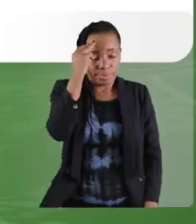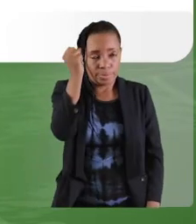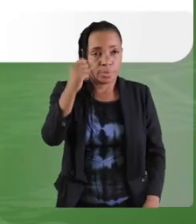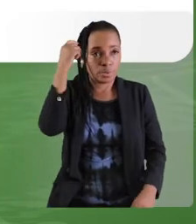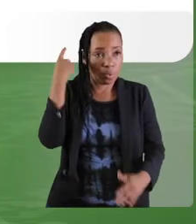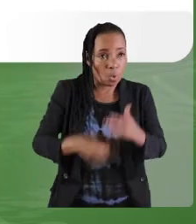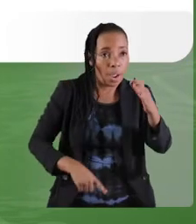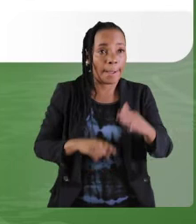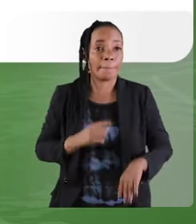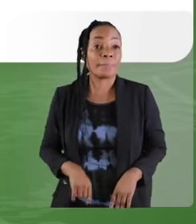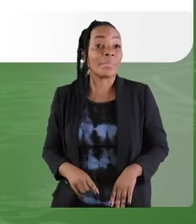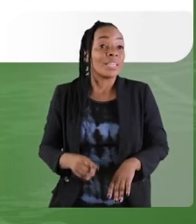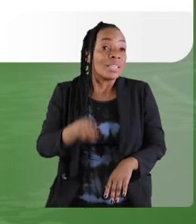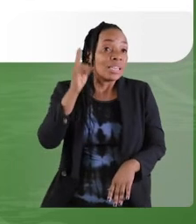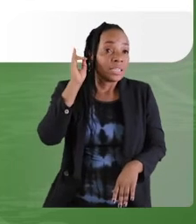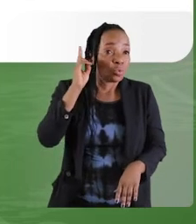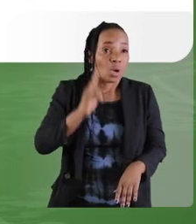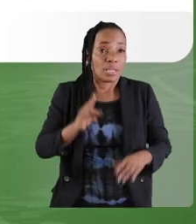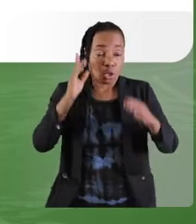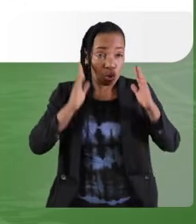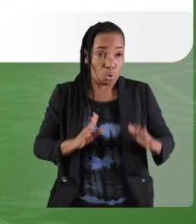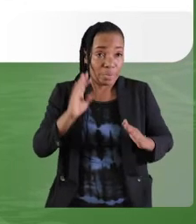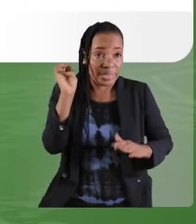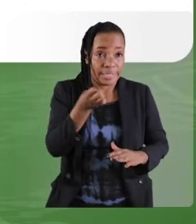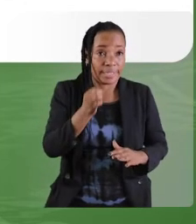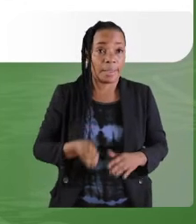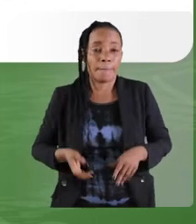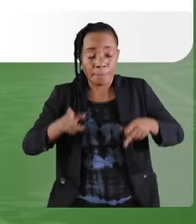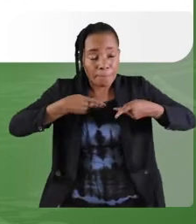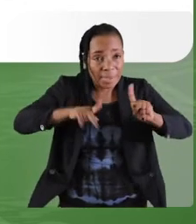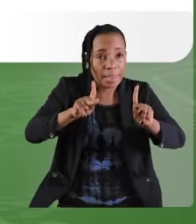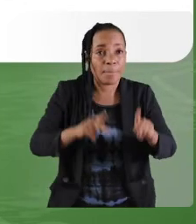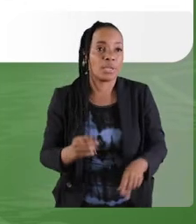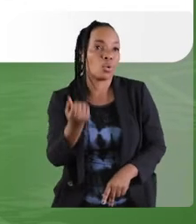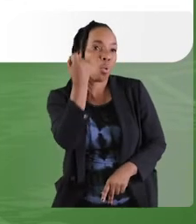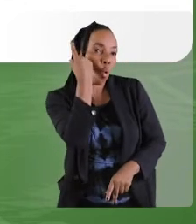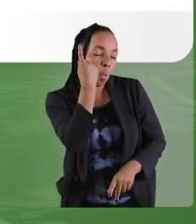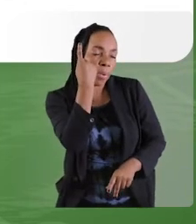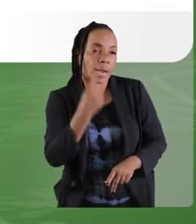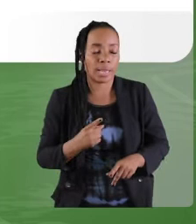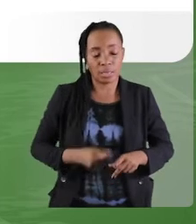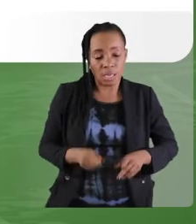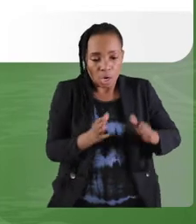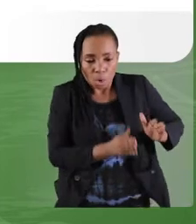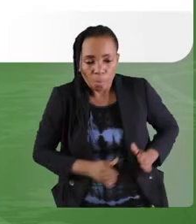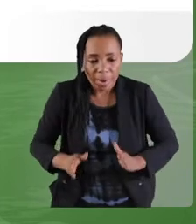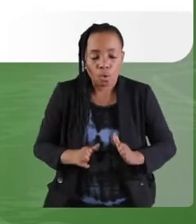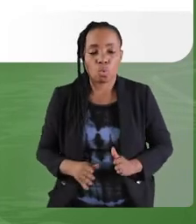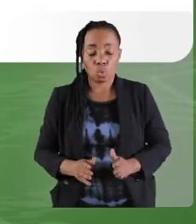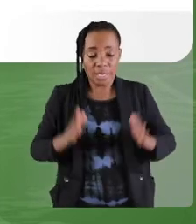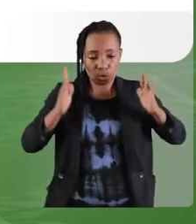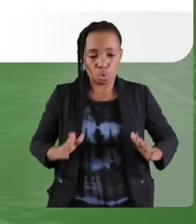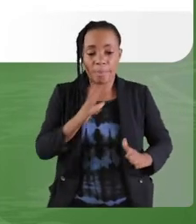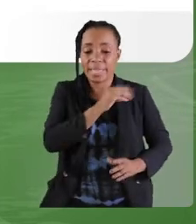ceci. En définitive, l'histoire permet de saisir le parcours des